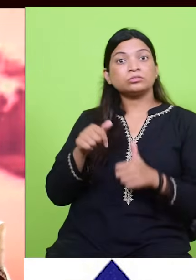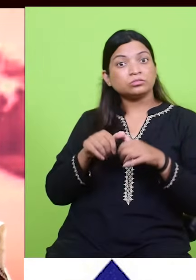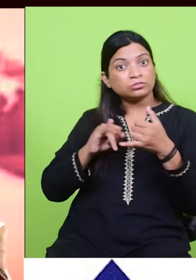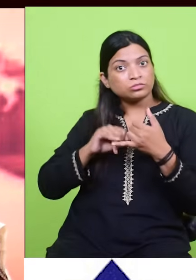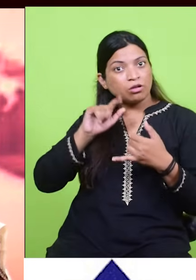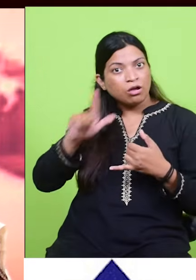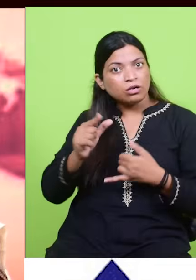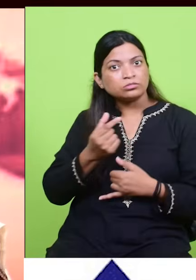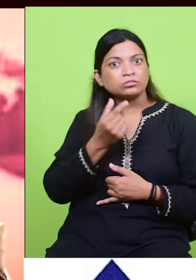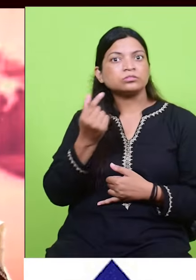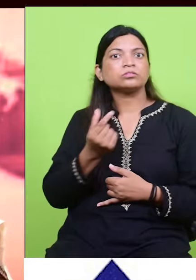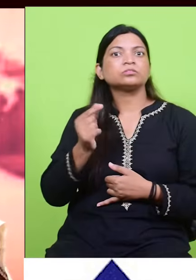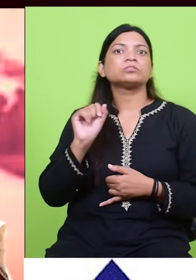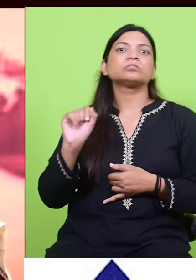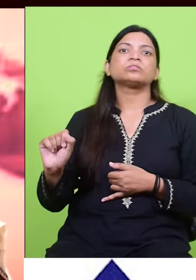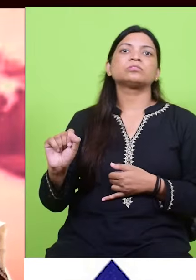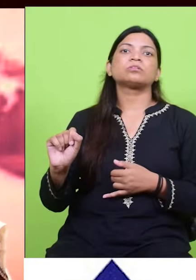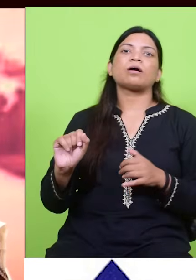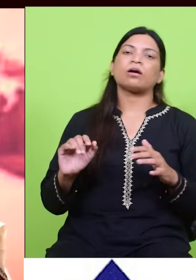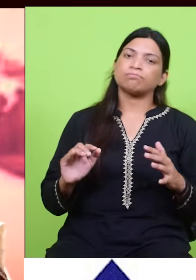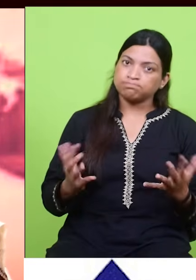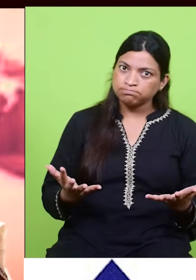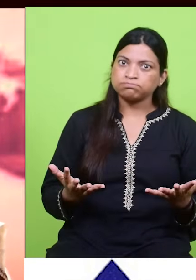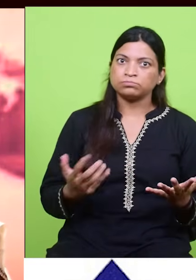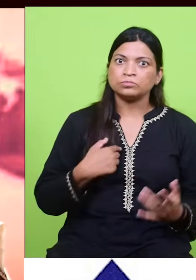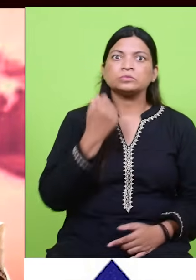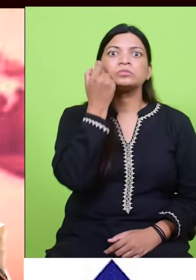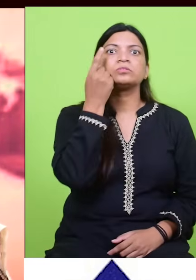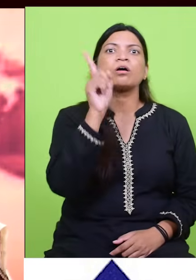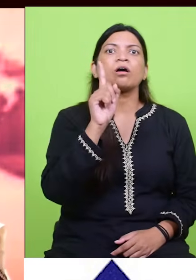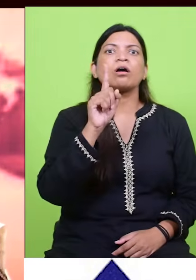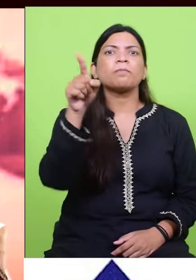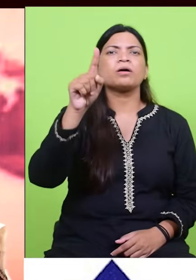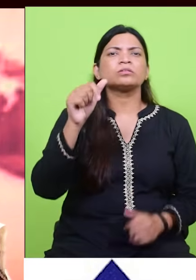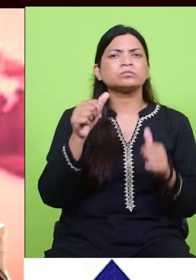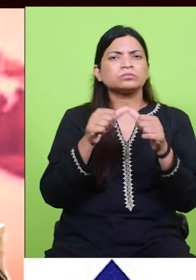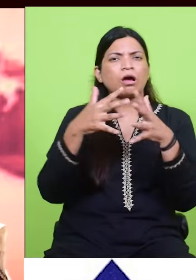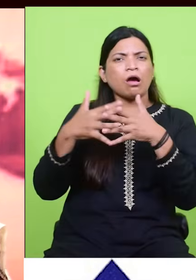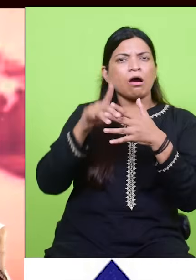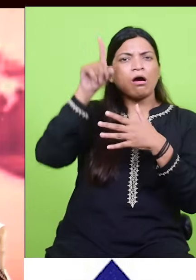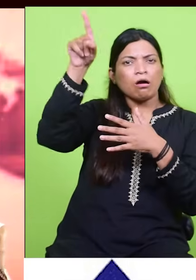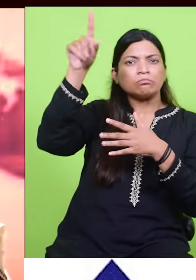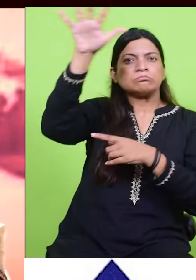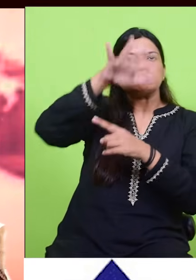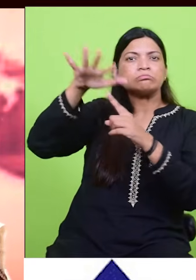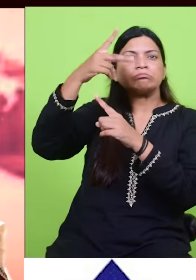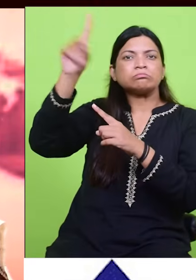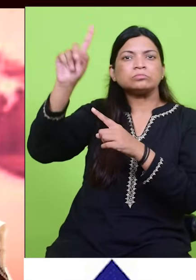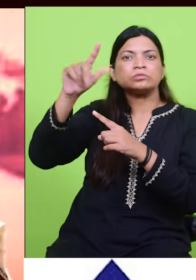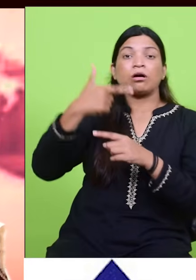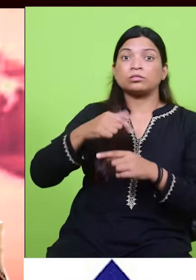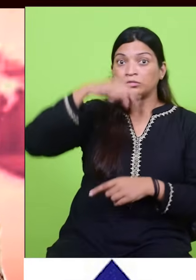तो अब अमेरिकन साइन लैंग्वेज उनके सारी जो साइन लैंग्वेज होती है वहाँ के कल्चर के हिसाब से डेवलप होती है। हमारे भारत का कल्चर अलग है,